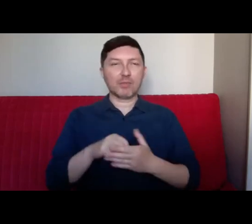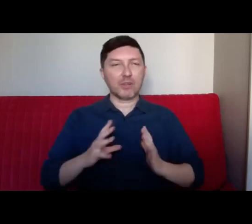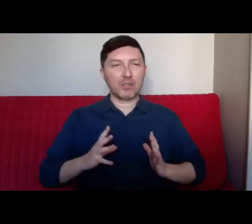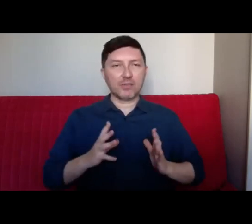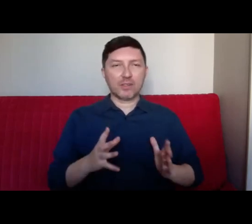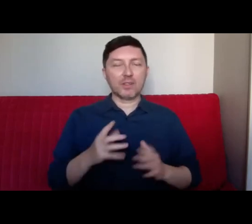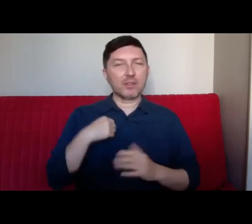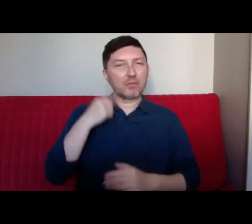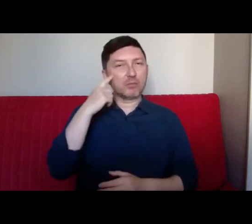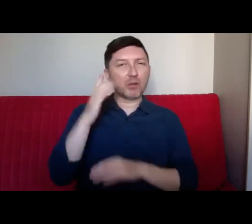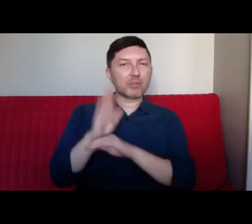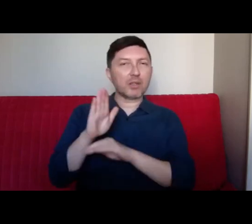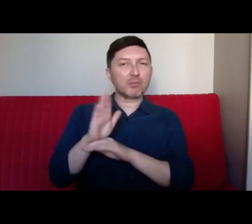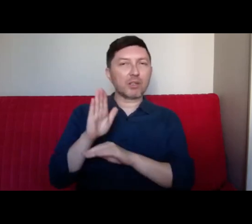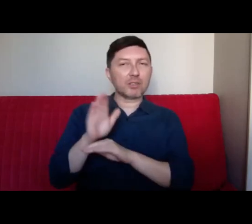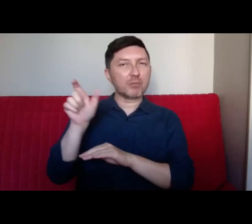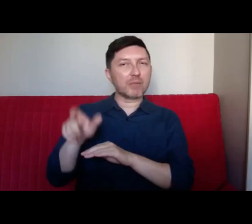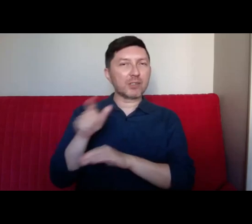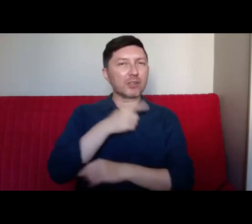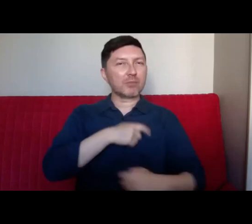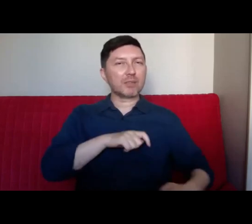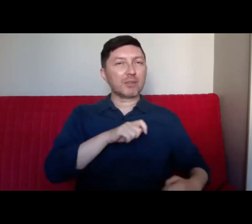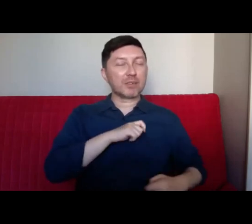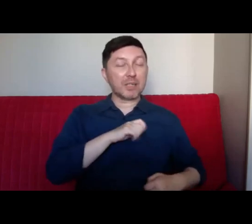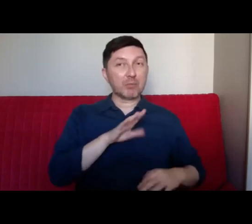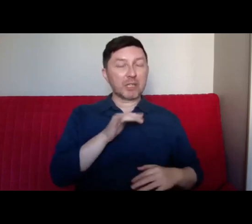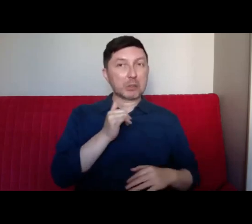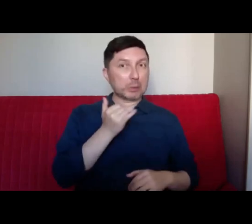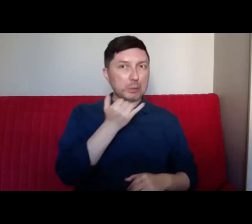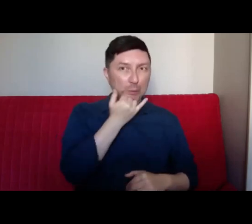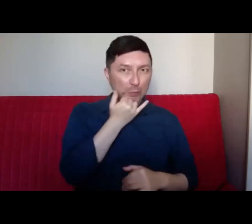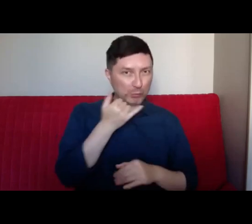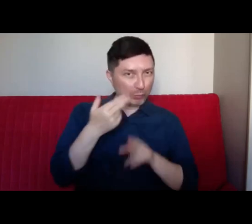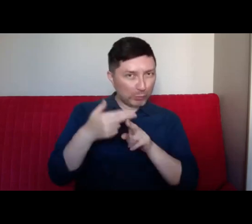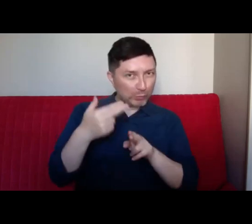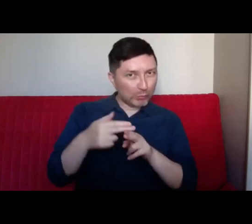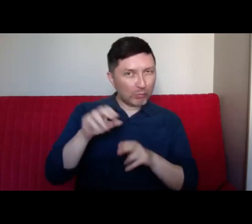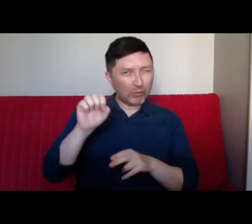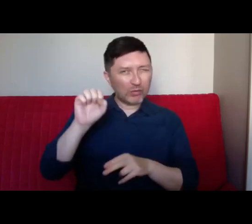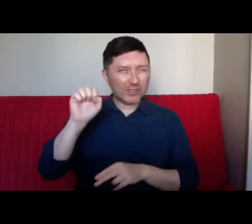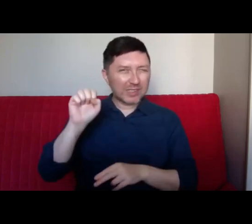témoignage de l'intervenant espagnol, peut-être que je vais écorcher son nom, de Zamora, si je ne me trompe pas,